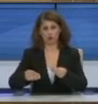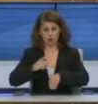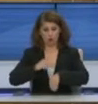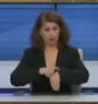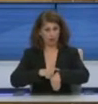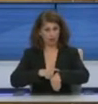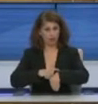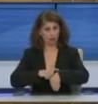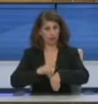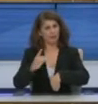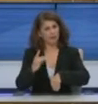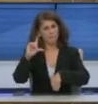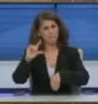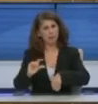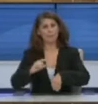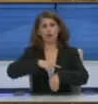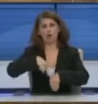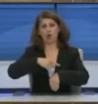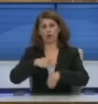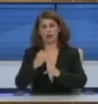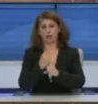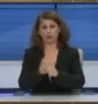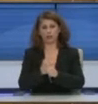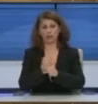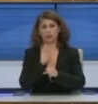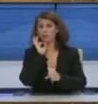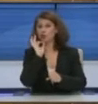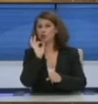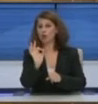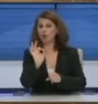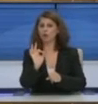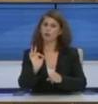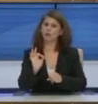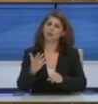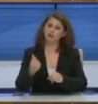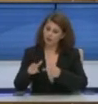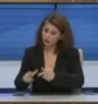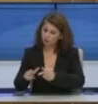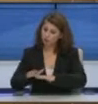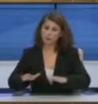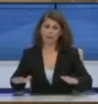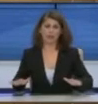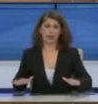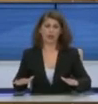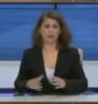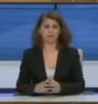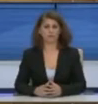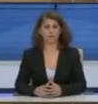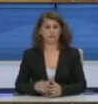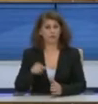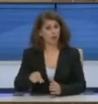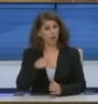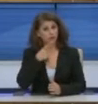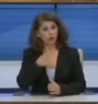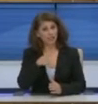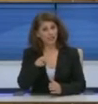ευέλικτο ωραρίου ή μειωμένων ωραρίων εργασίας με σκοπό την παροχή φροντίδος. Αυτό λέει